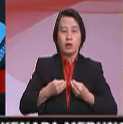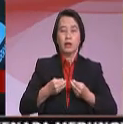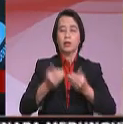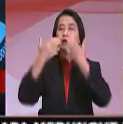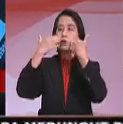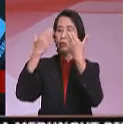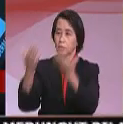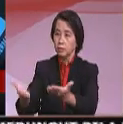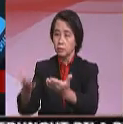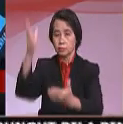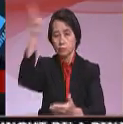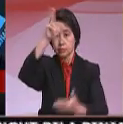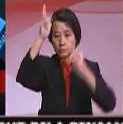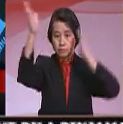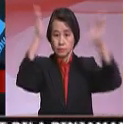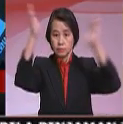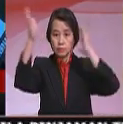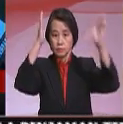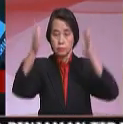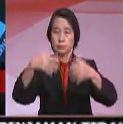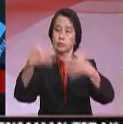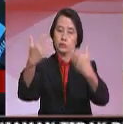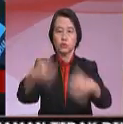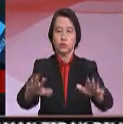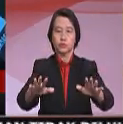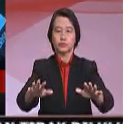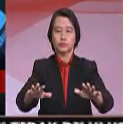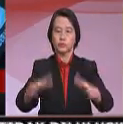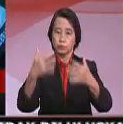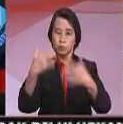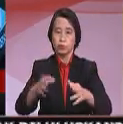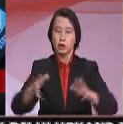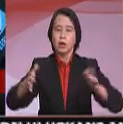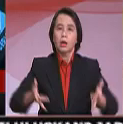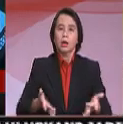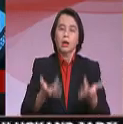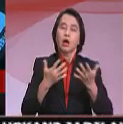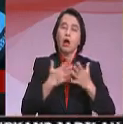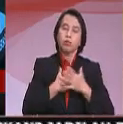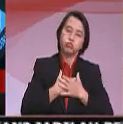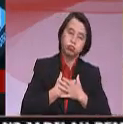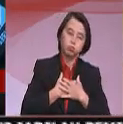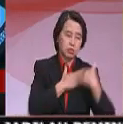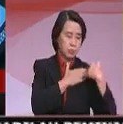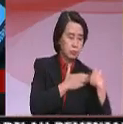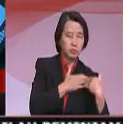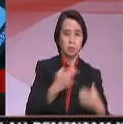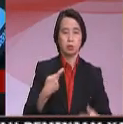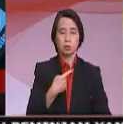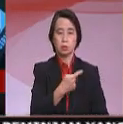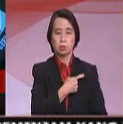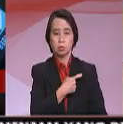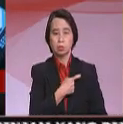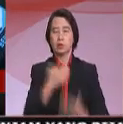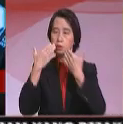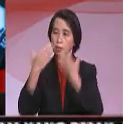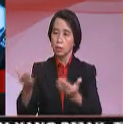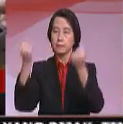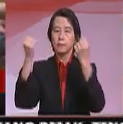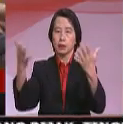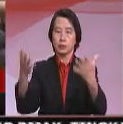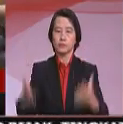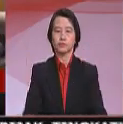Terima kasihlah pada Kerajaan Malaysia yang telah meringankan beban kami selama setahun ini. Terima kasih banyak saya